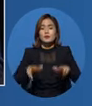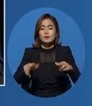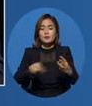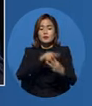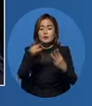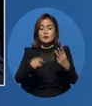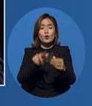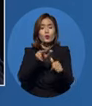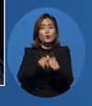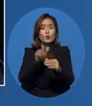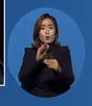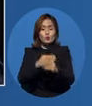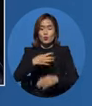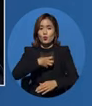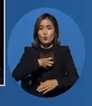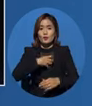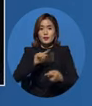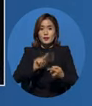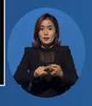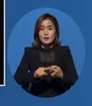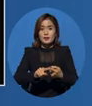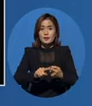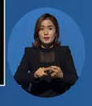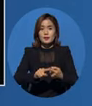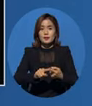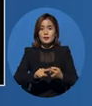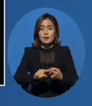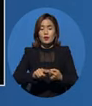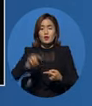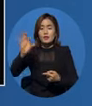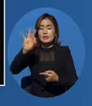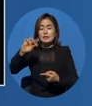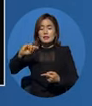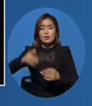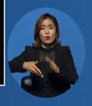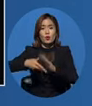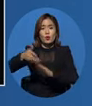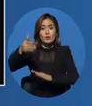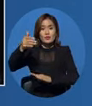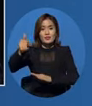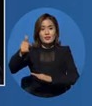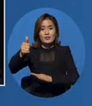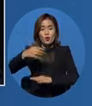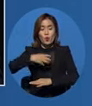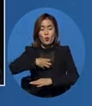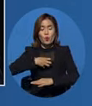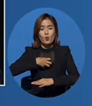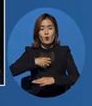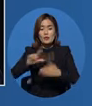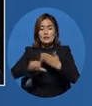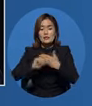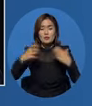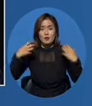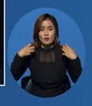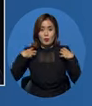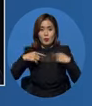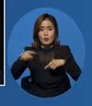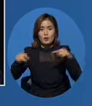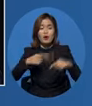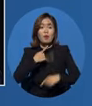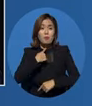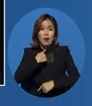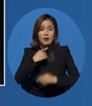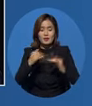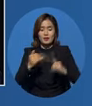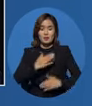후보 중에 의의에 이 인천 화 역시 를 부도 위에서 부 해본 지방정부를 운영해 본 경험을 가진